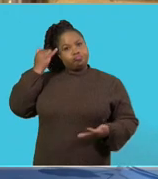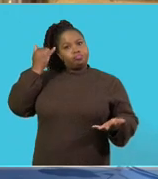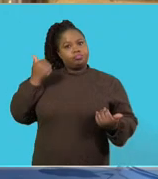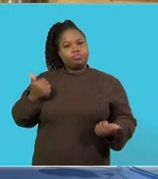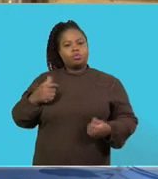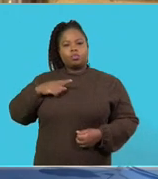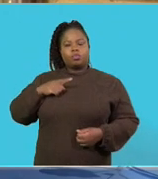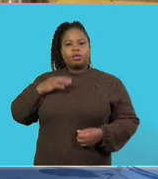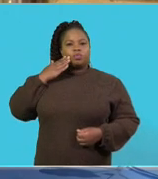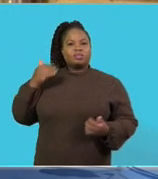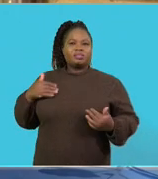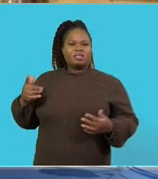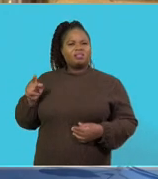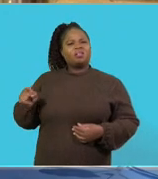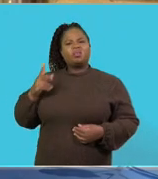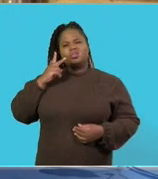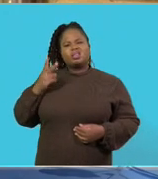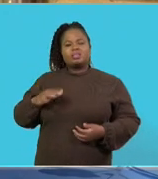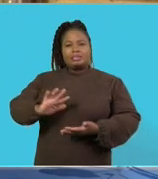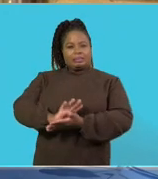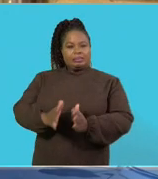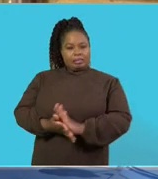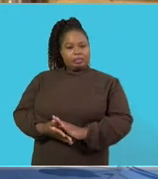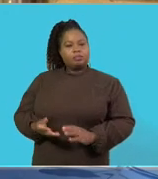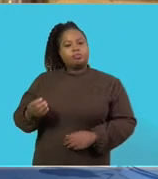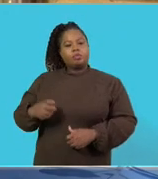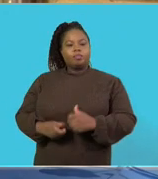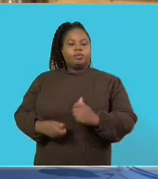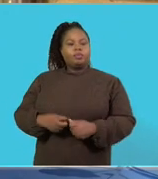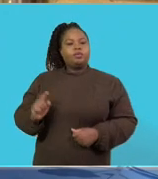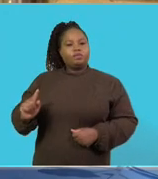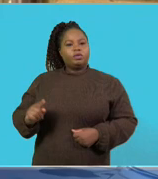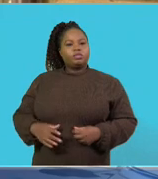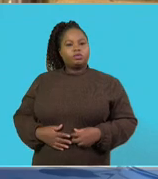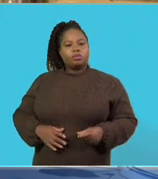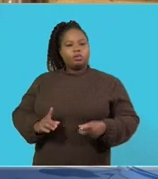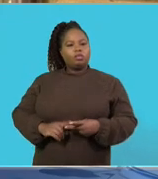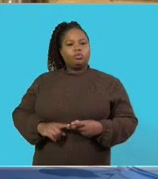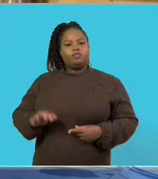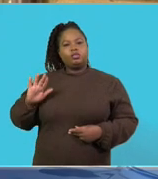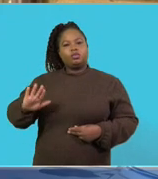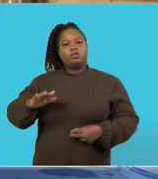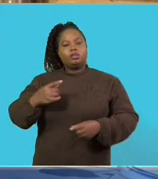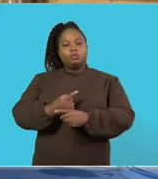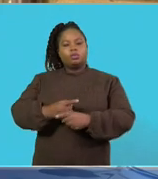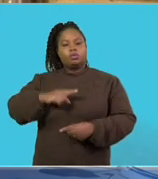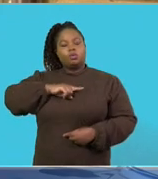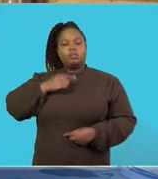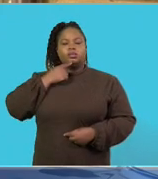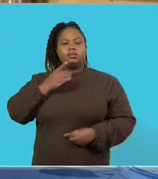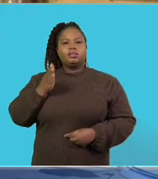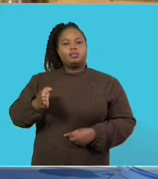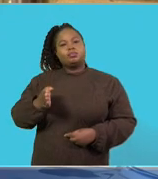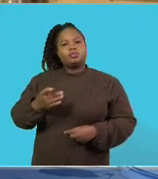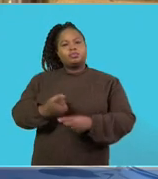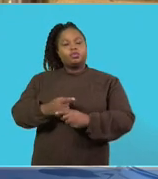ga ne ke qala nka re ne ba na le problem tsa bo disasa jwale ba sa gola. So be ke ba bitsa bana ba ke ba kute ge ba kgone ya